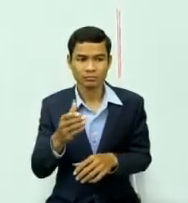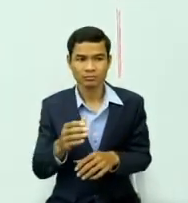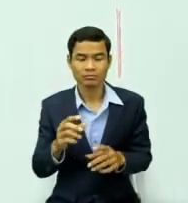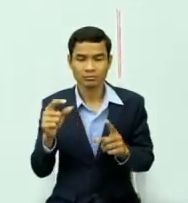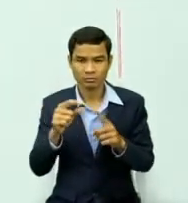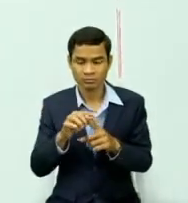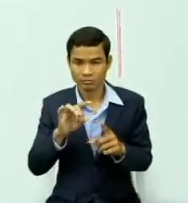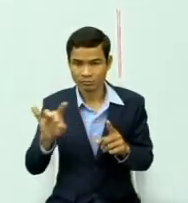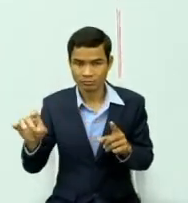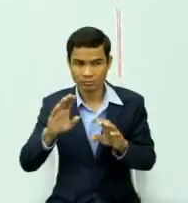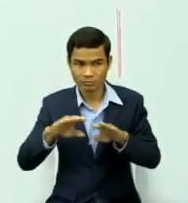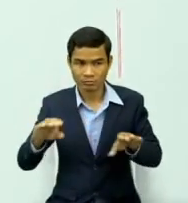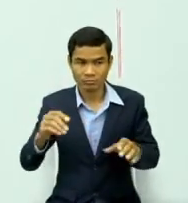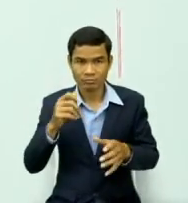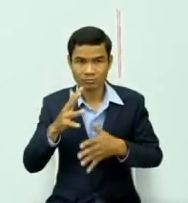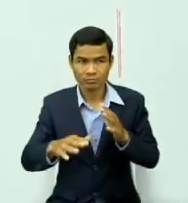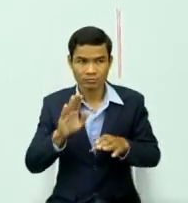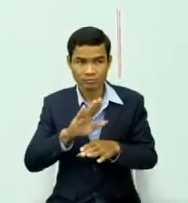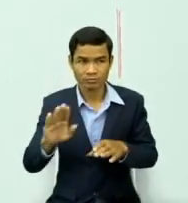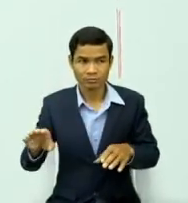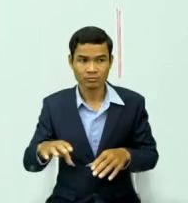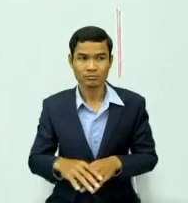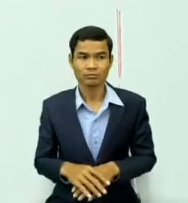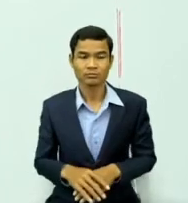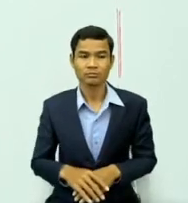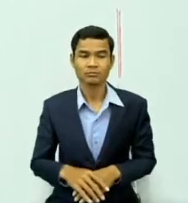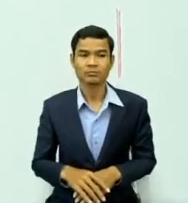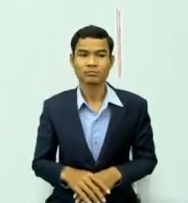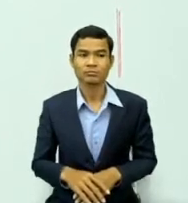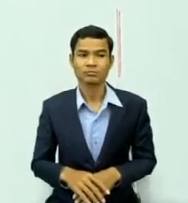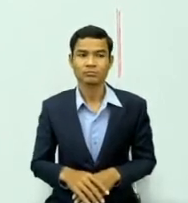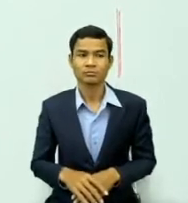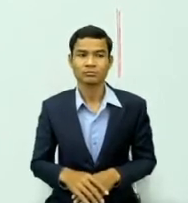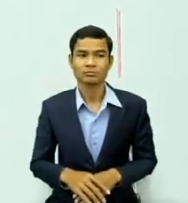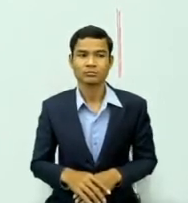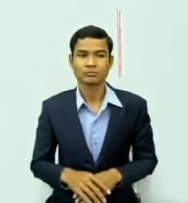mà tập tí con cốt ăn này khuôn ai nè con ná